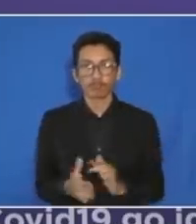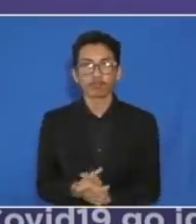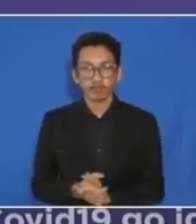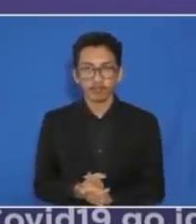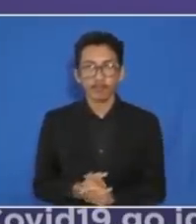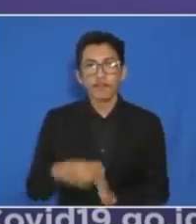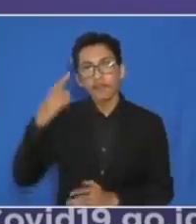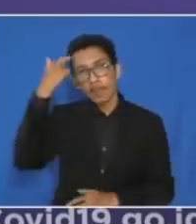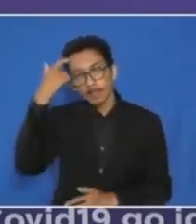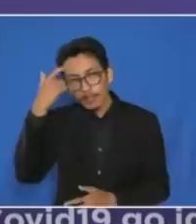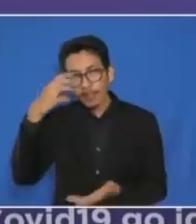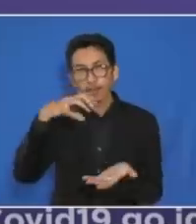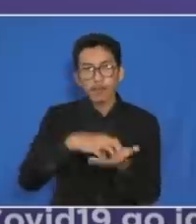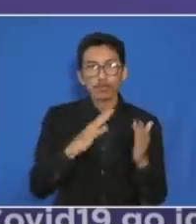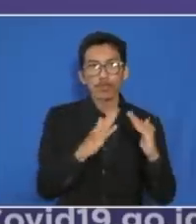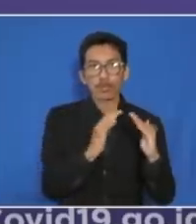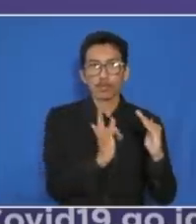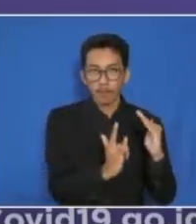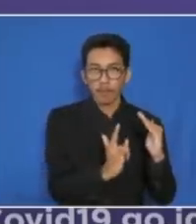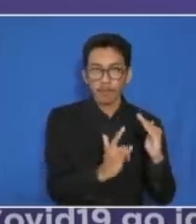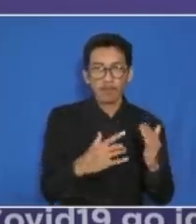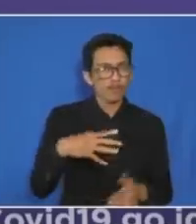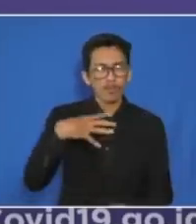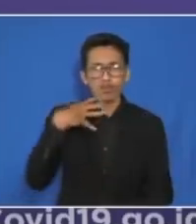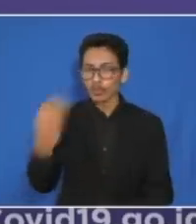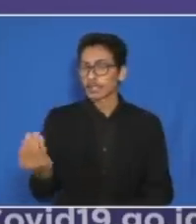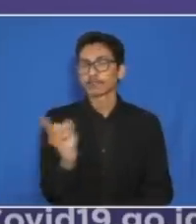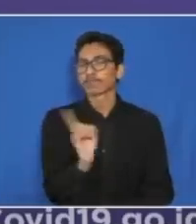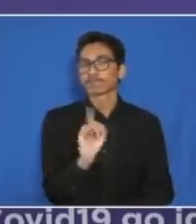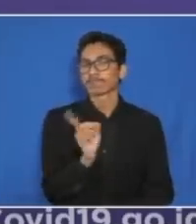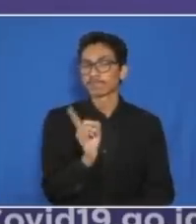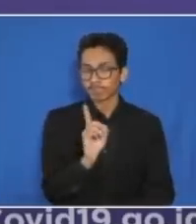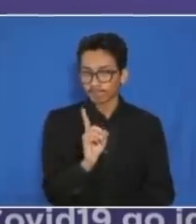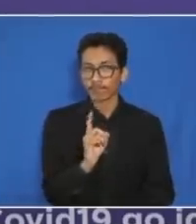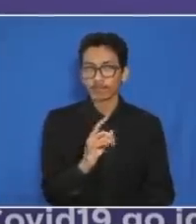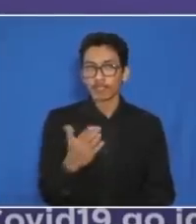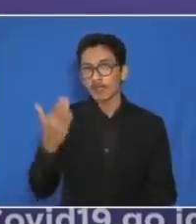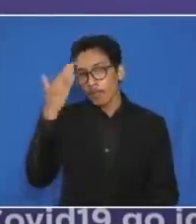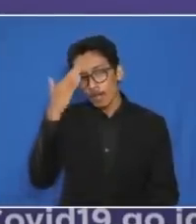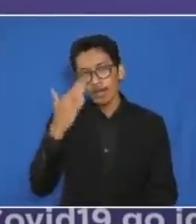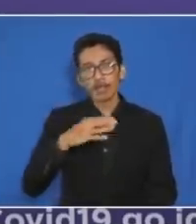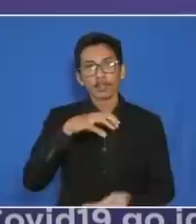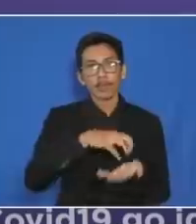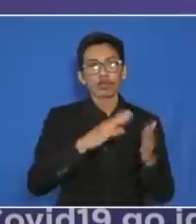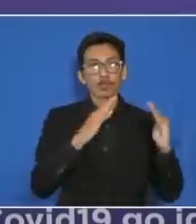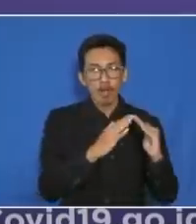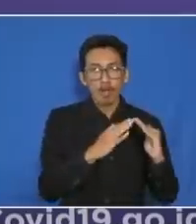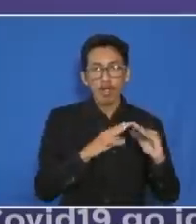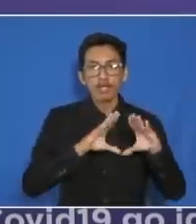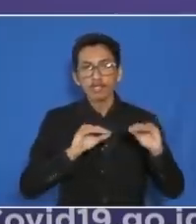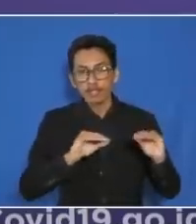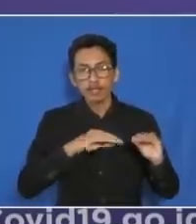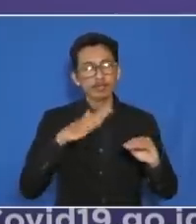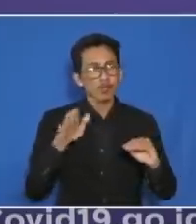di rumah Hai tidak mudik kali ini ibadah di rumah dan produktif dirumah